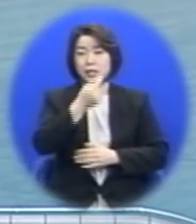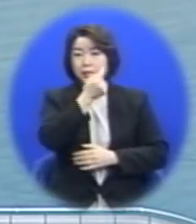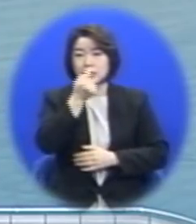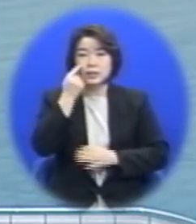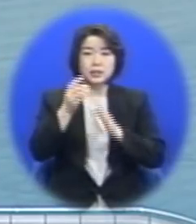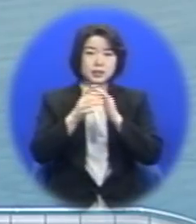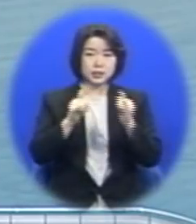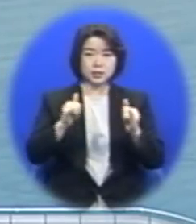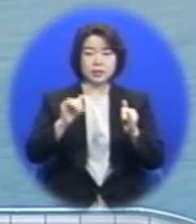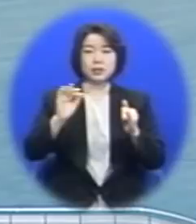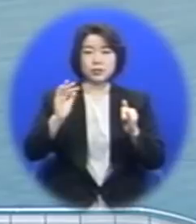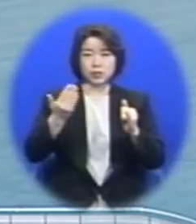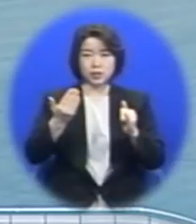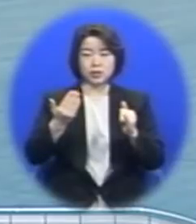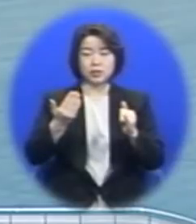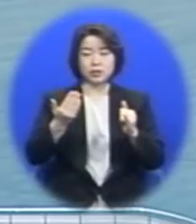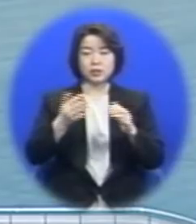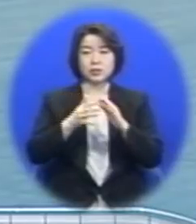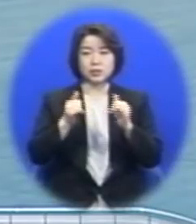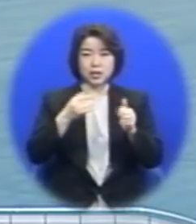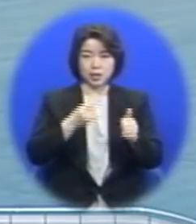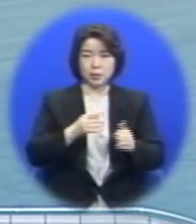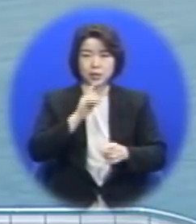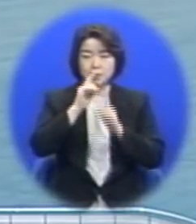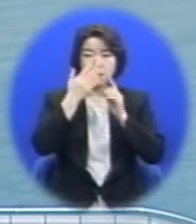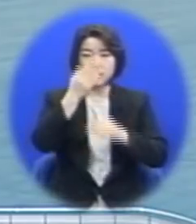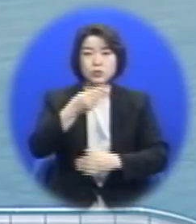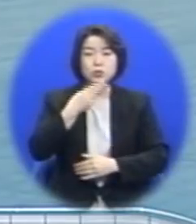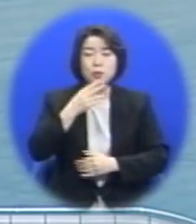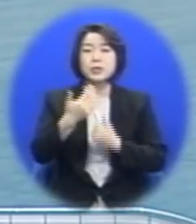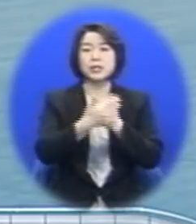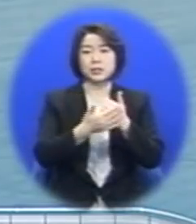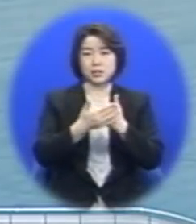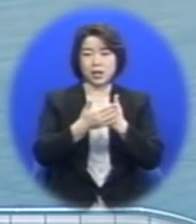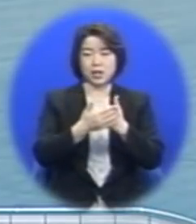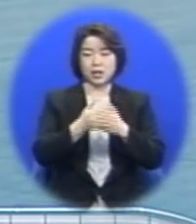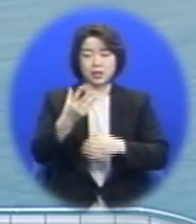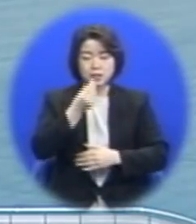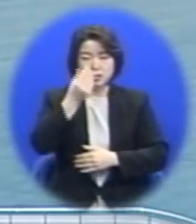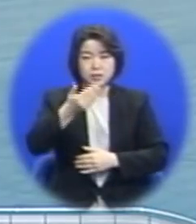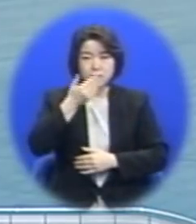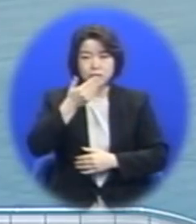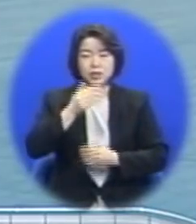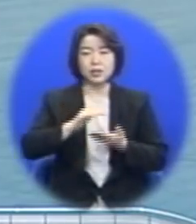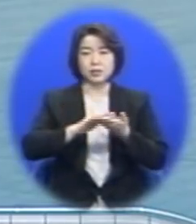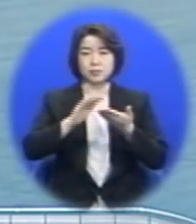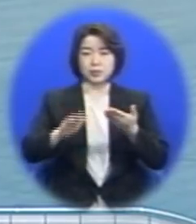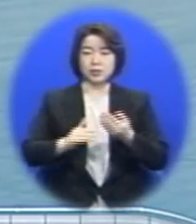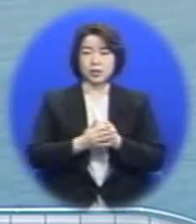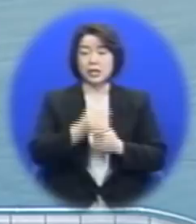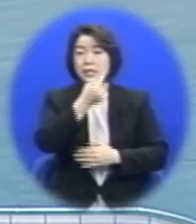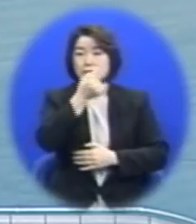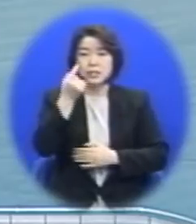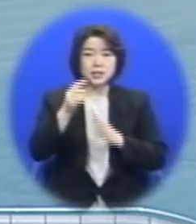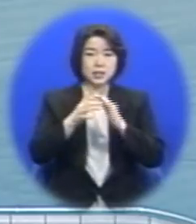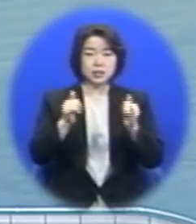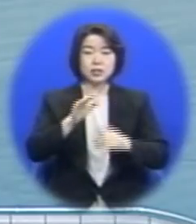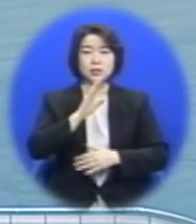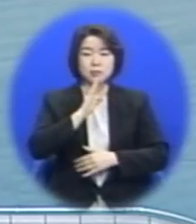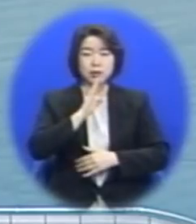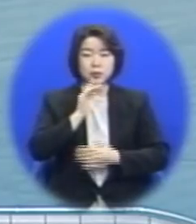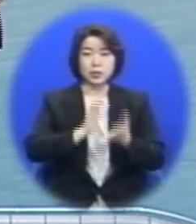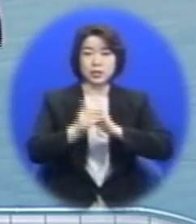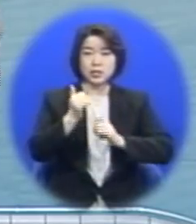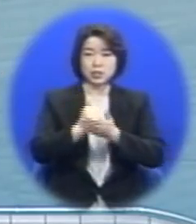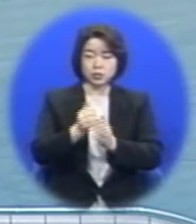증인된 자에게 말할 수 없는 은혜의 성찬입니다. 증인이 바로 예수님과 연합한